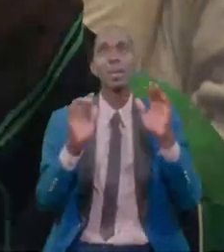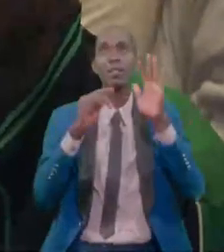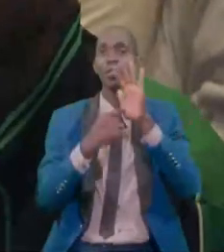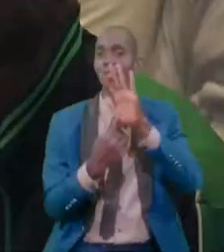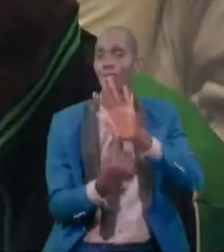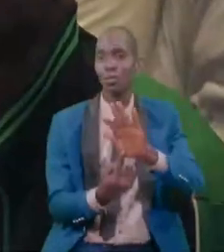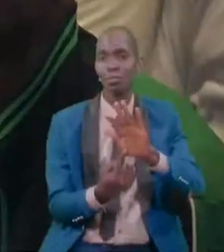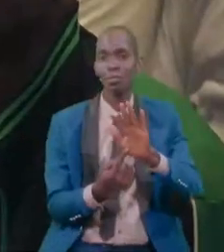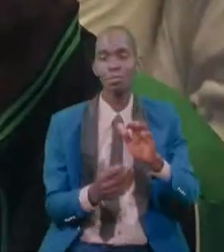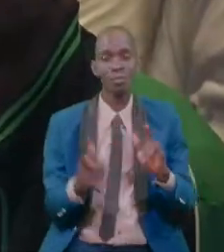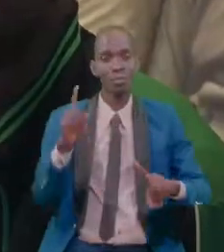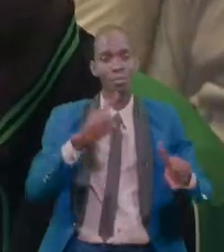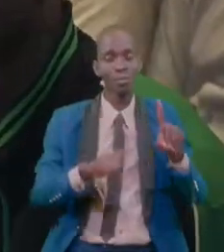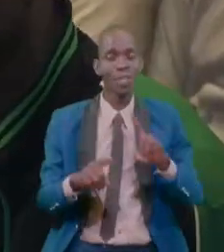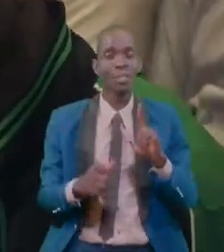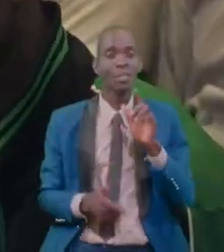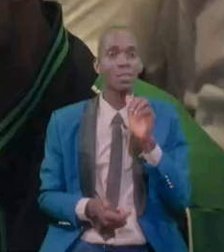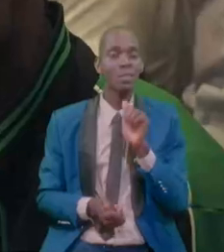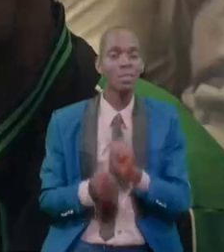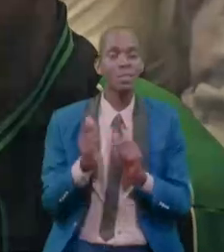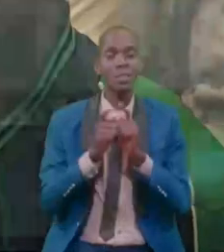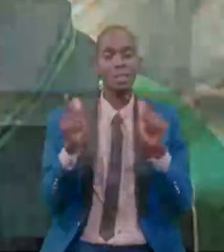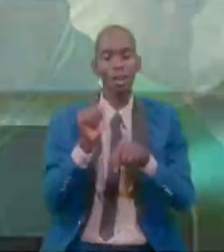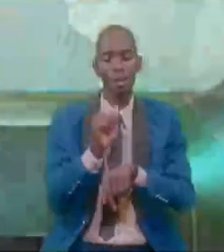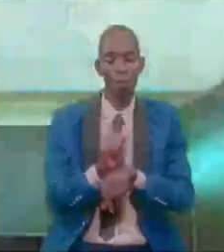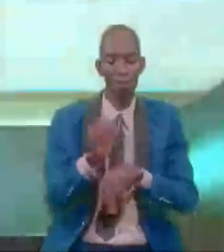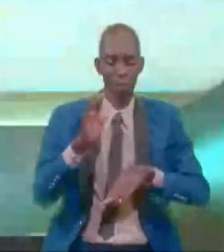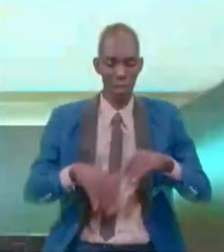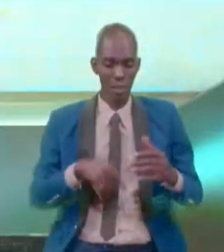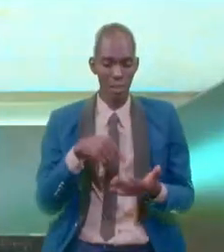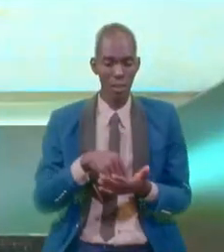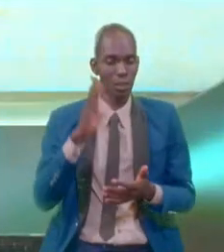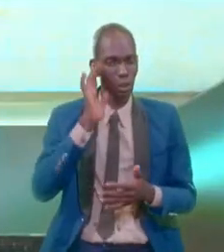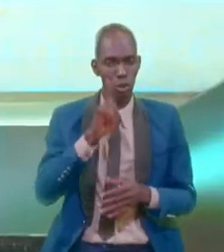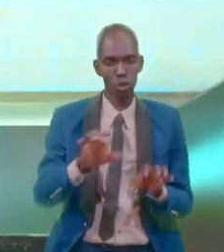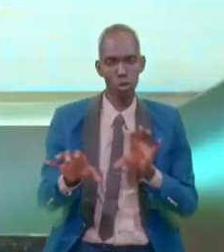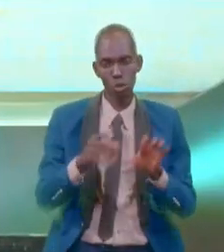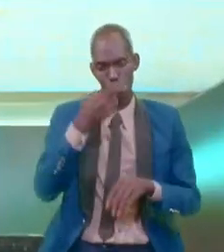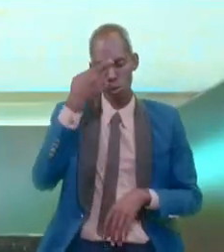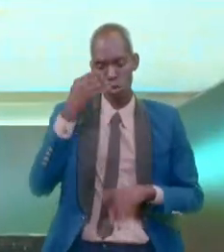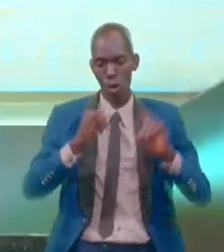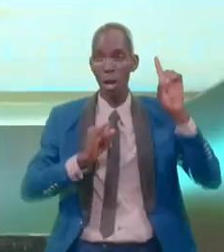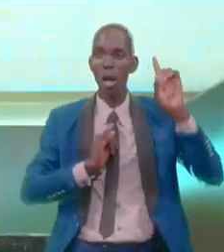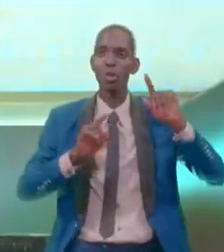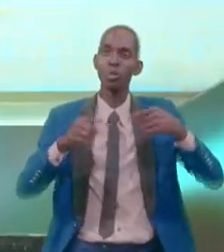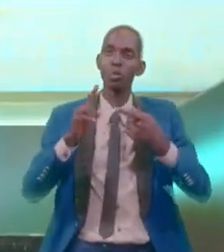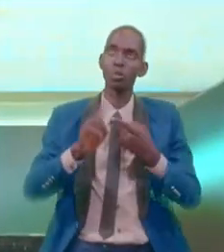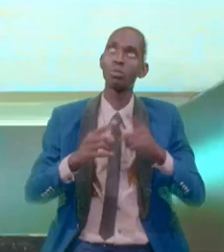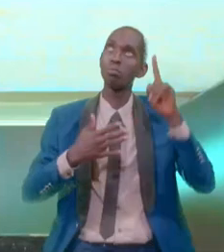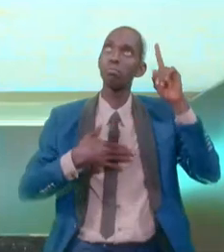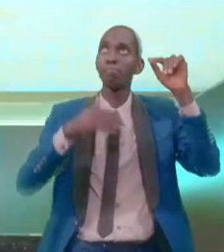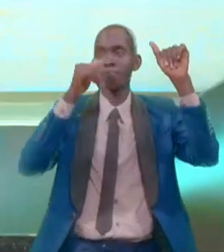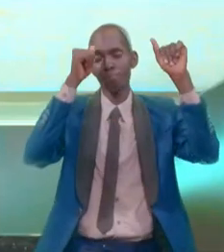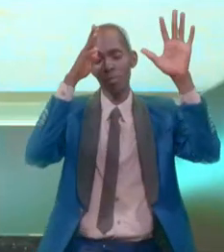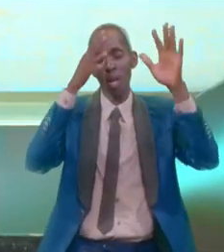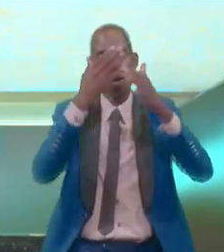grandes manifestations, de plus grandes parce que je m'en vais au Père. Et tout